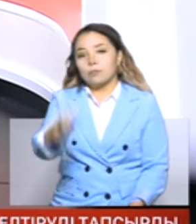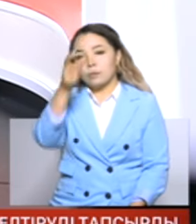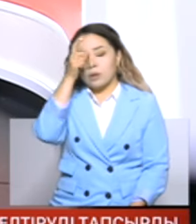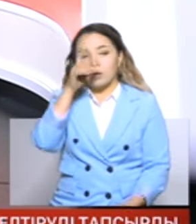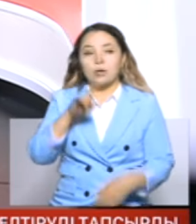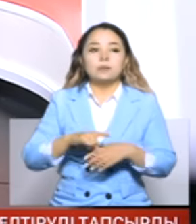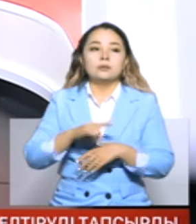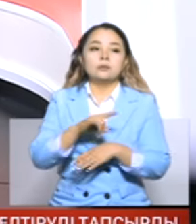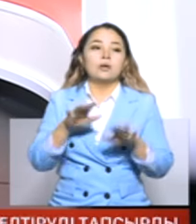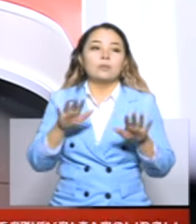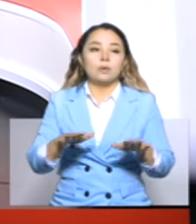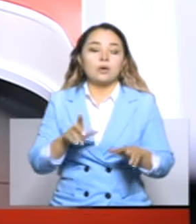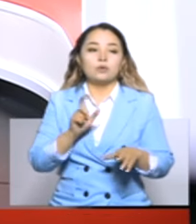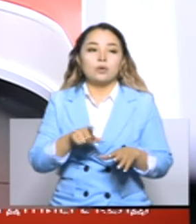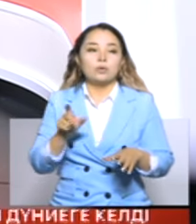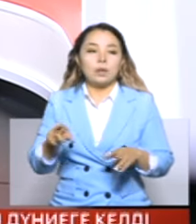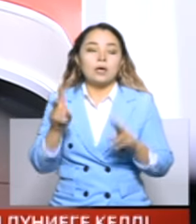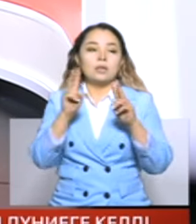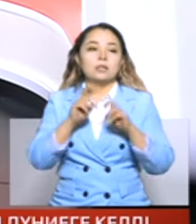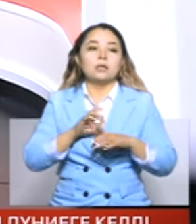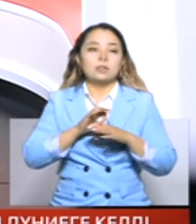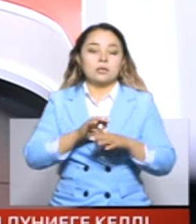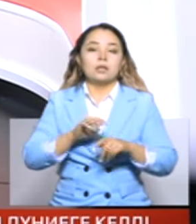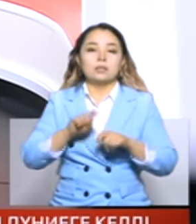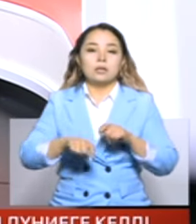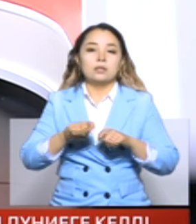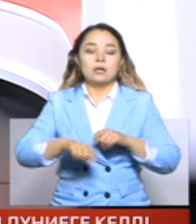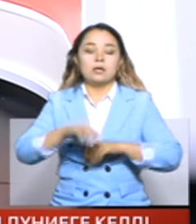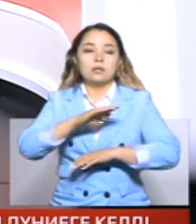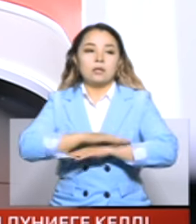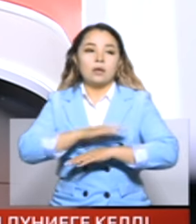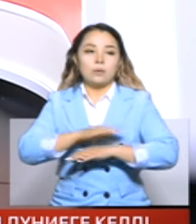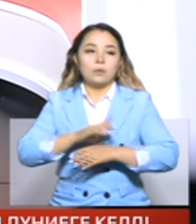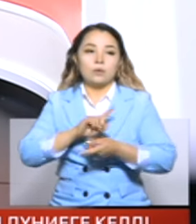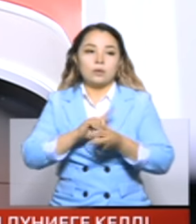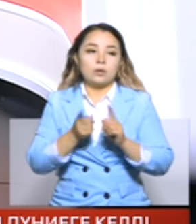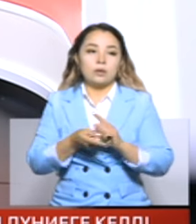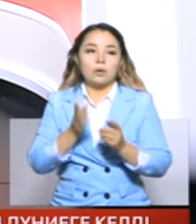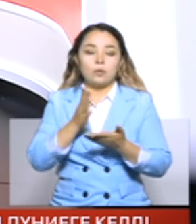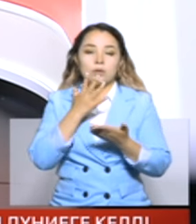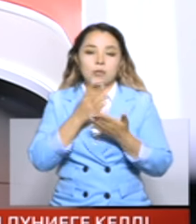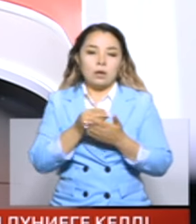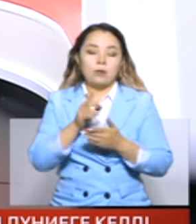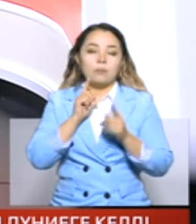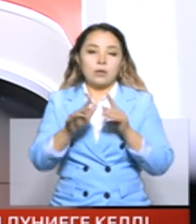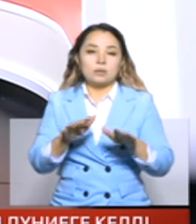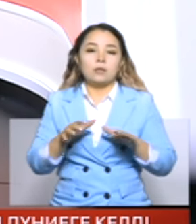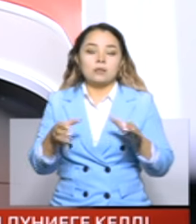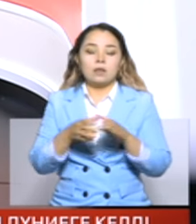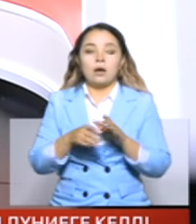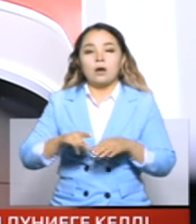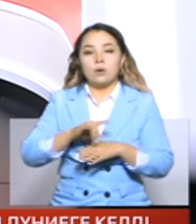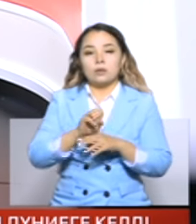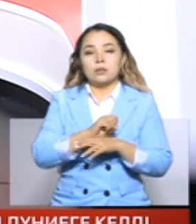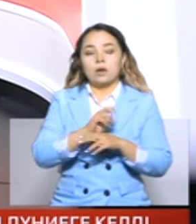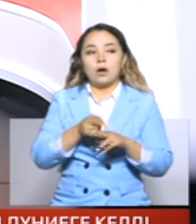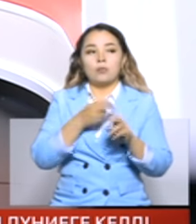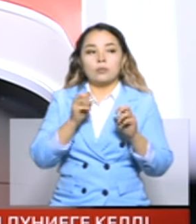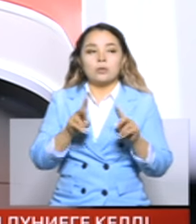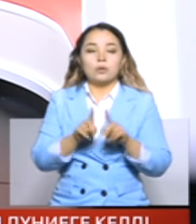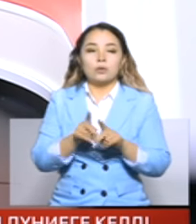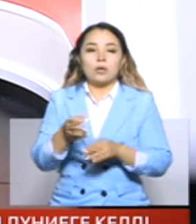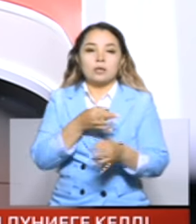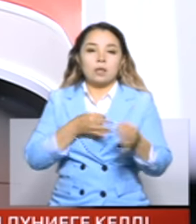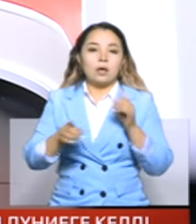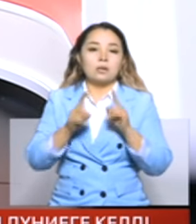Түркия әуежайларында жолаушыларды тексеру тәртіп өзгереді. Ел парламентінде әуежайларда қауіпсіздікті қамтамасыз ету туралы заң талқыланып